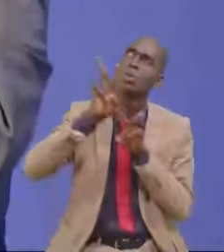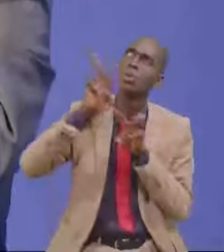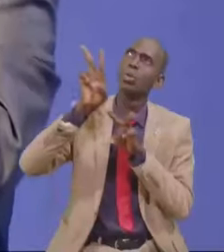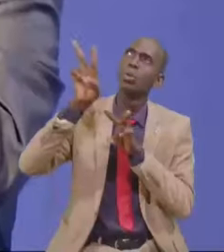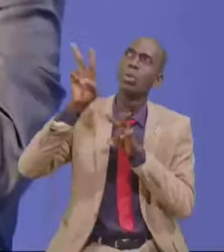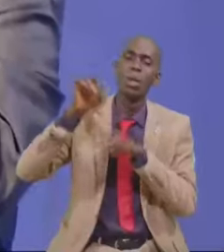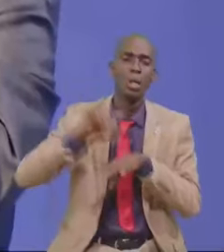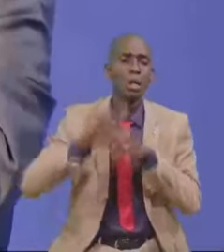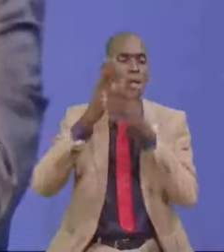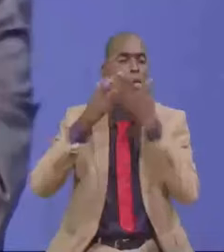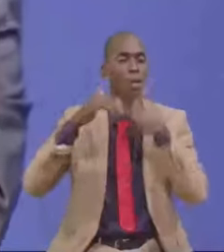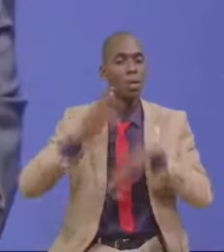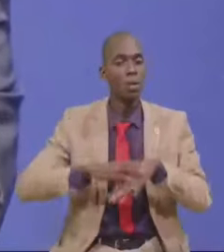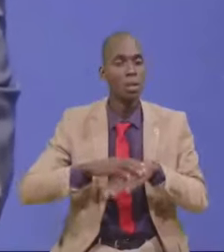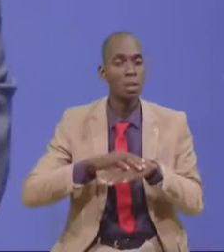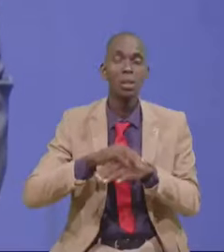Ce même Jésus,